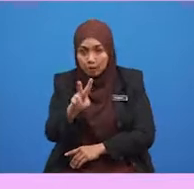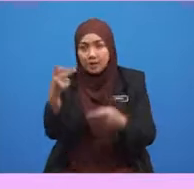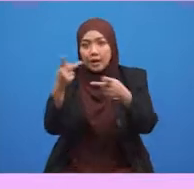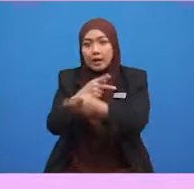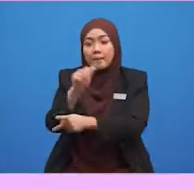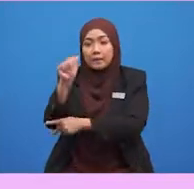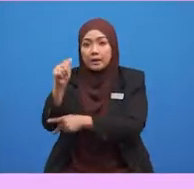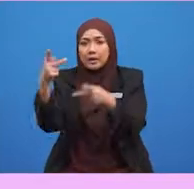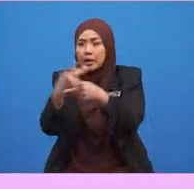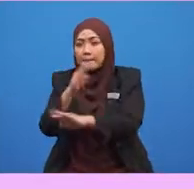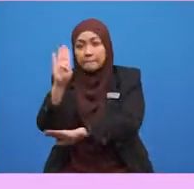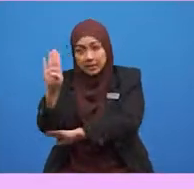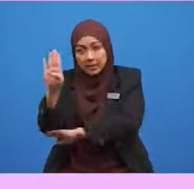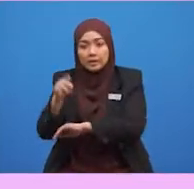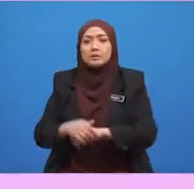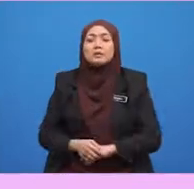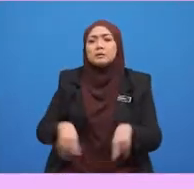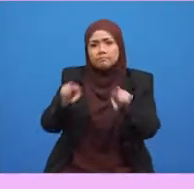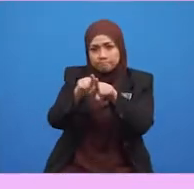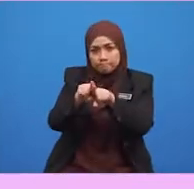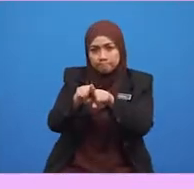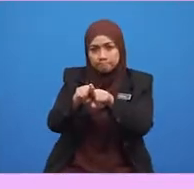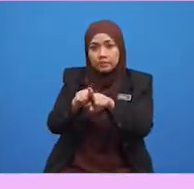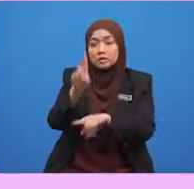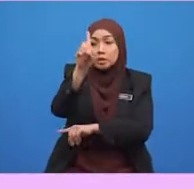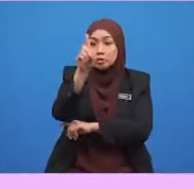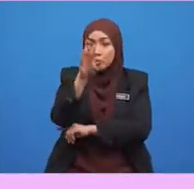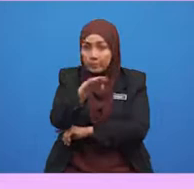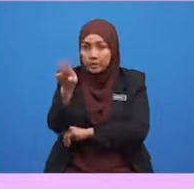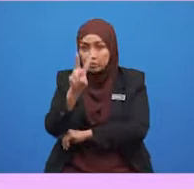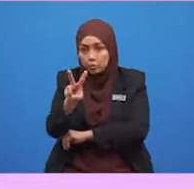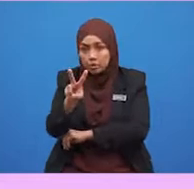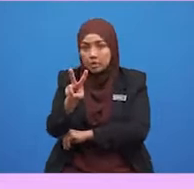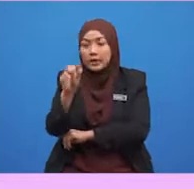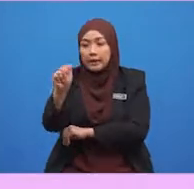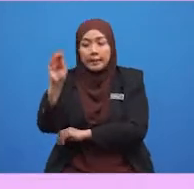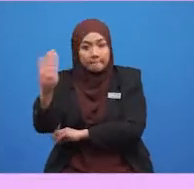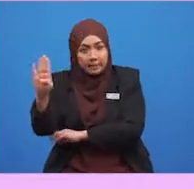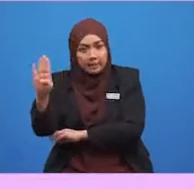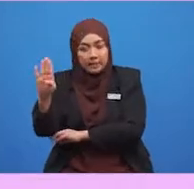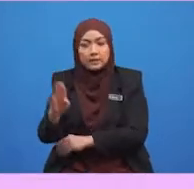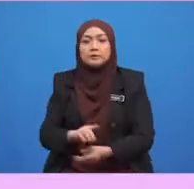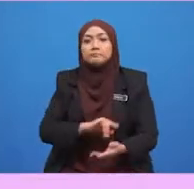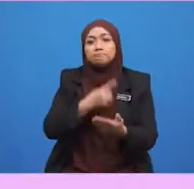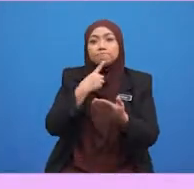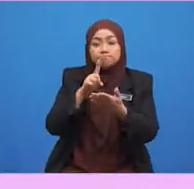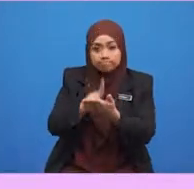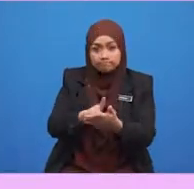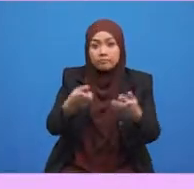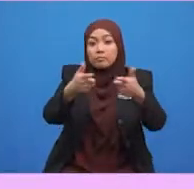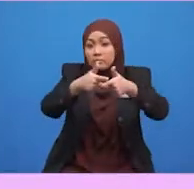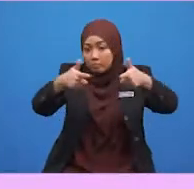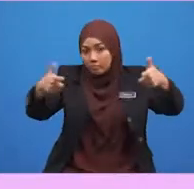A darab B. Sama dengan 1 per 2 AB. Oleh itu, luas